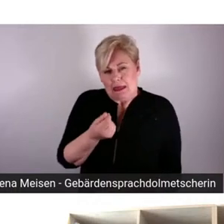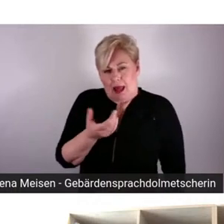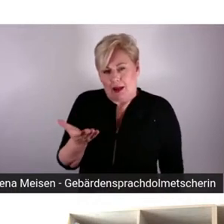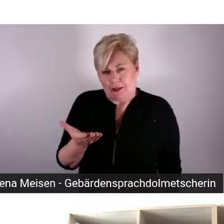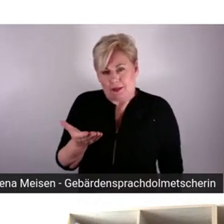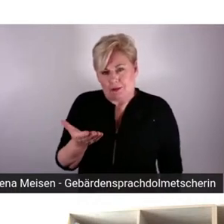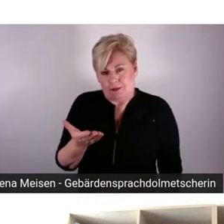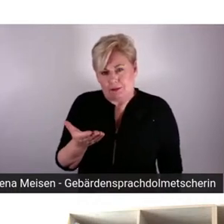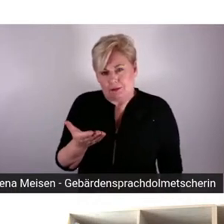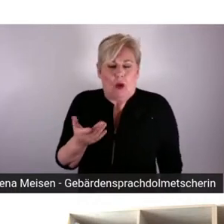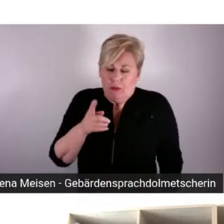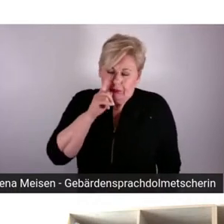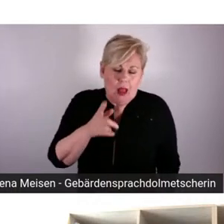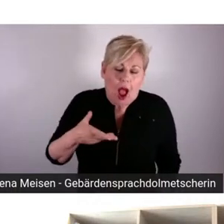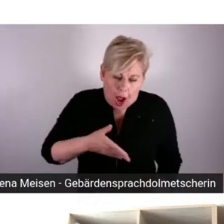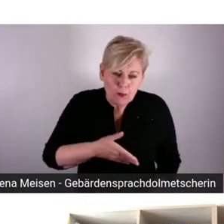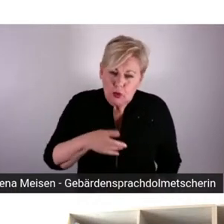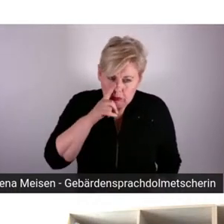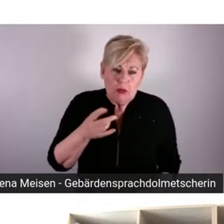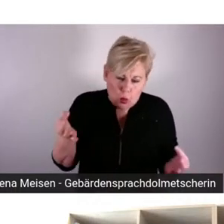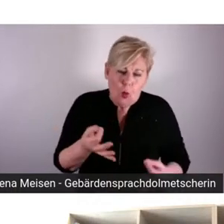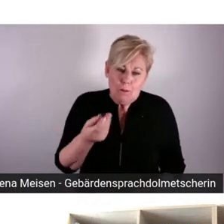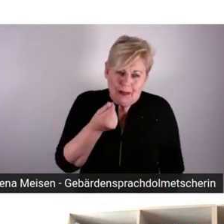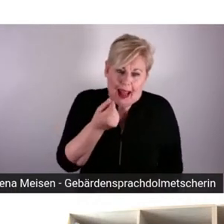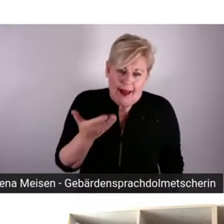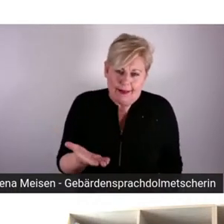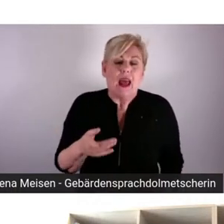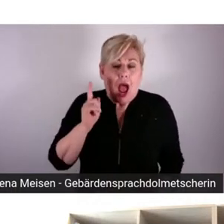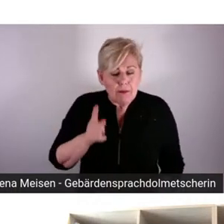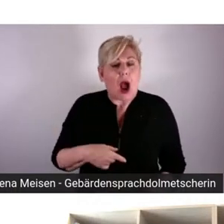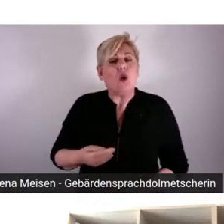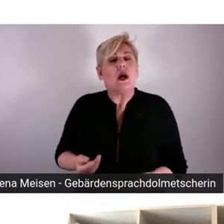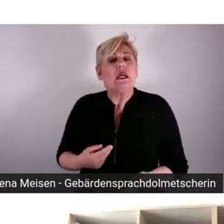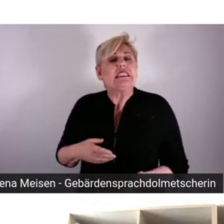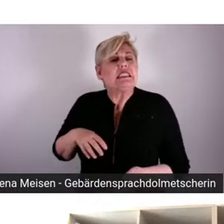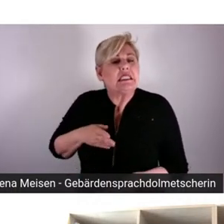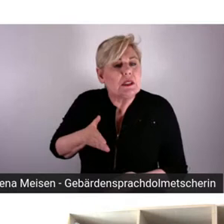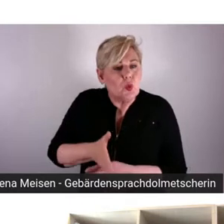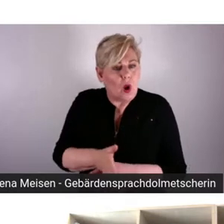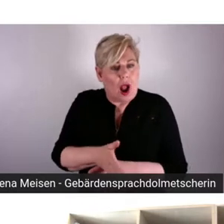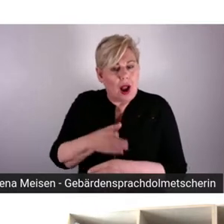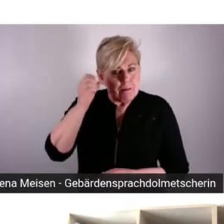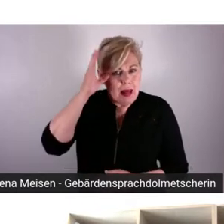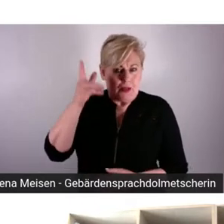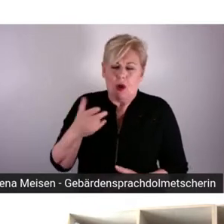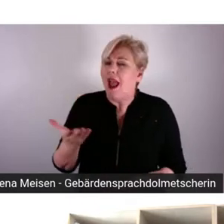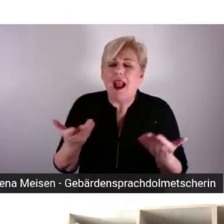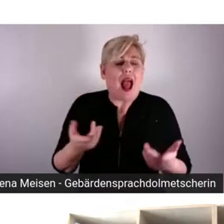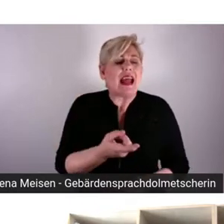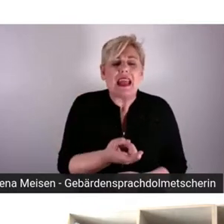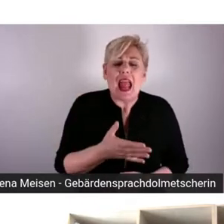Armut nicht bekämpfen. Und natürlich auch den gleichen Zugang zu Bildung für alle Kinder, unabhängig von der Herkunft,